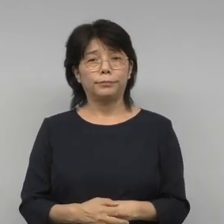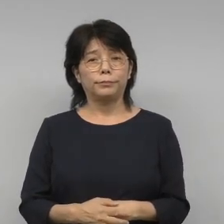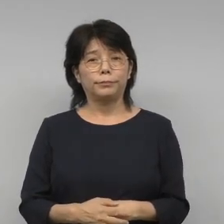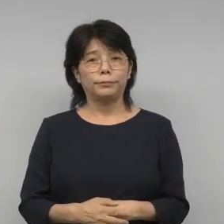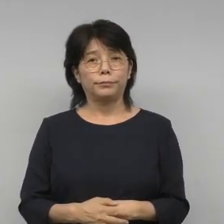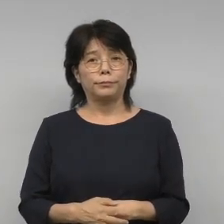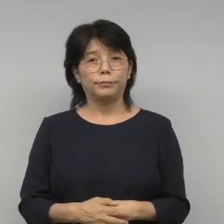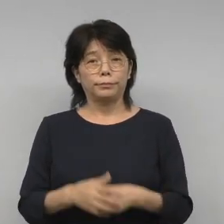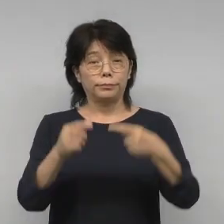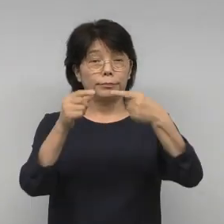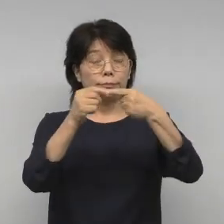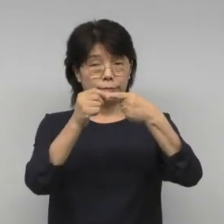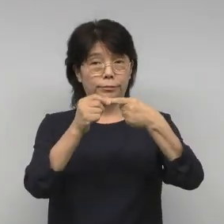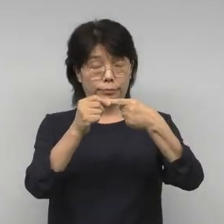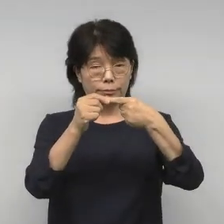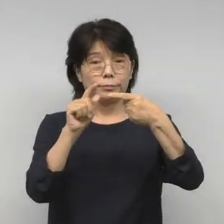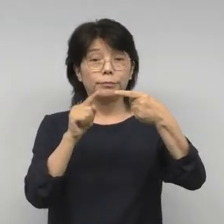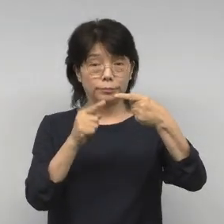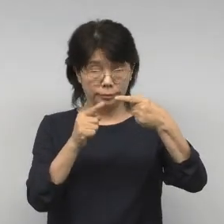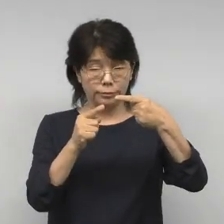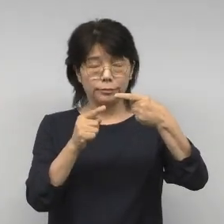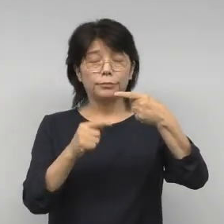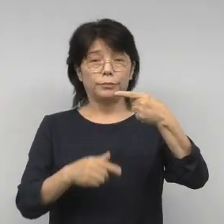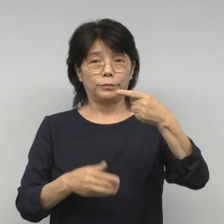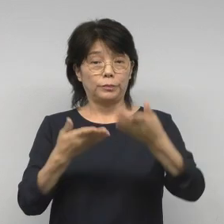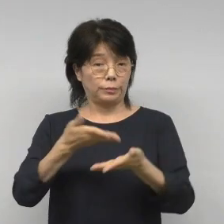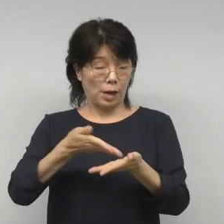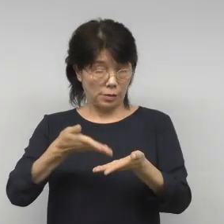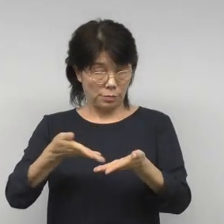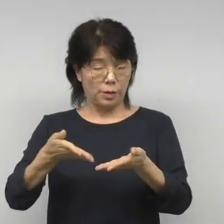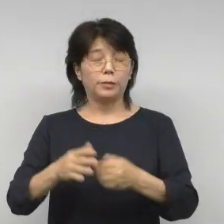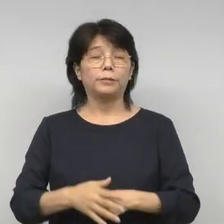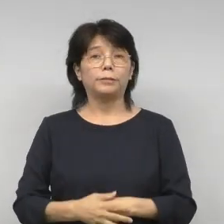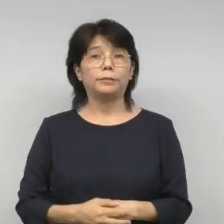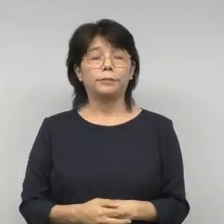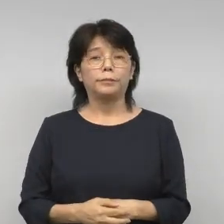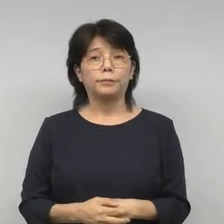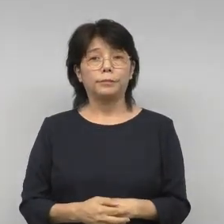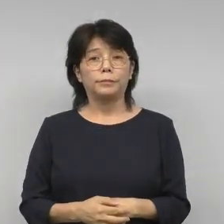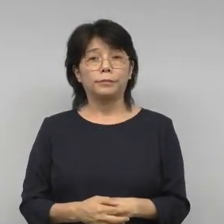で、まず3号の方からお話をさせていただきます。